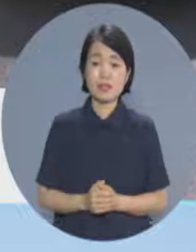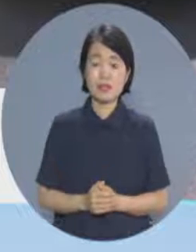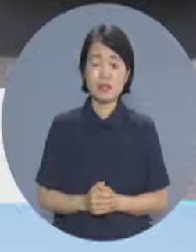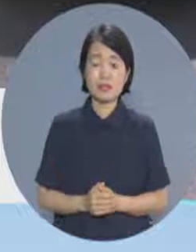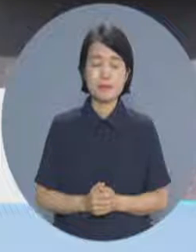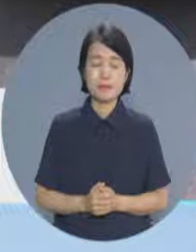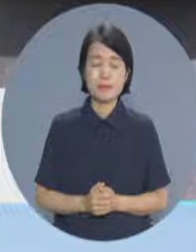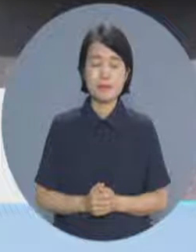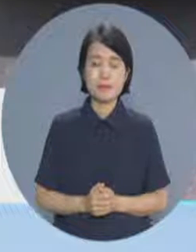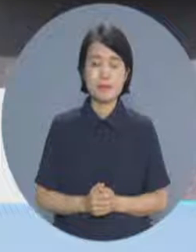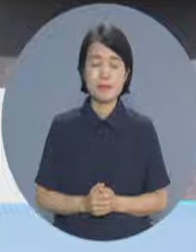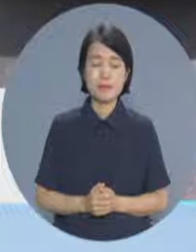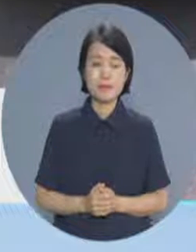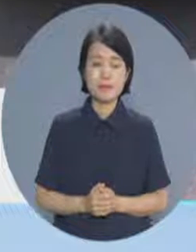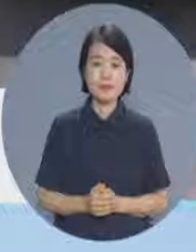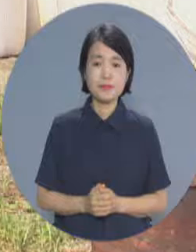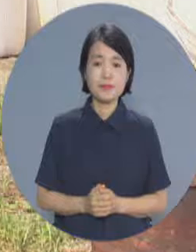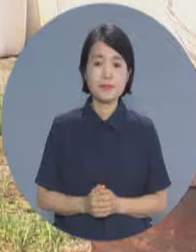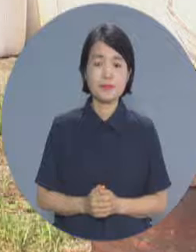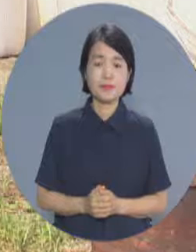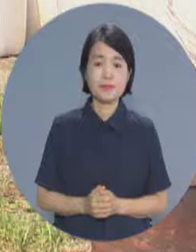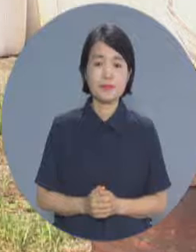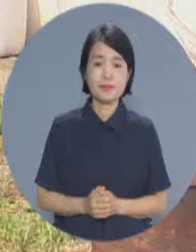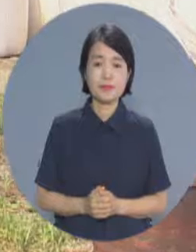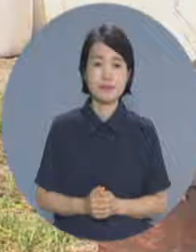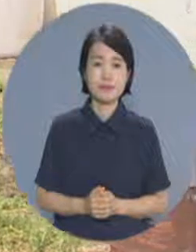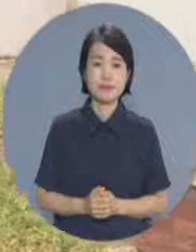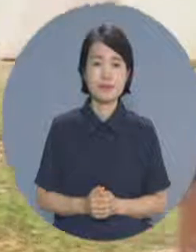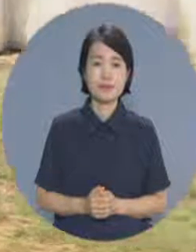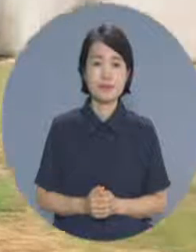양정은 기자가 취재했습니다.